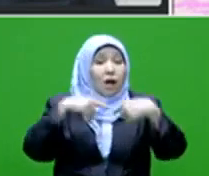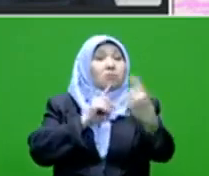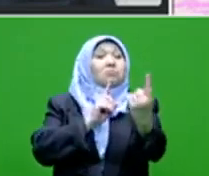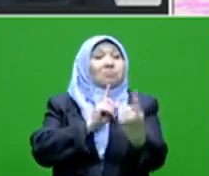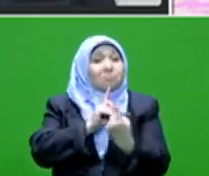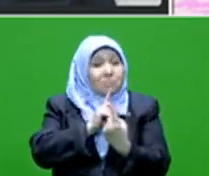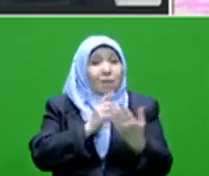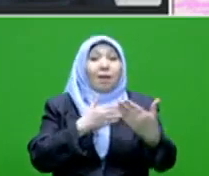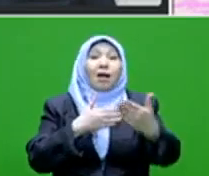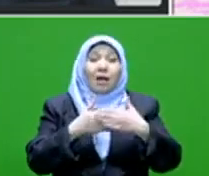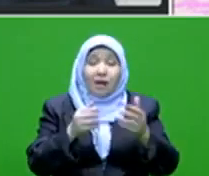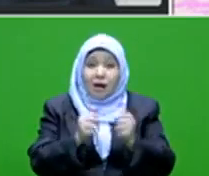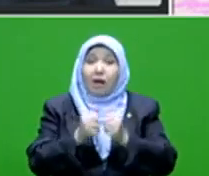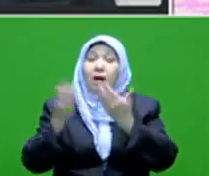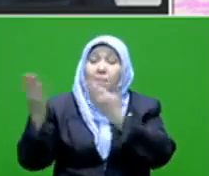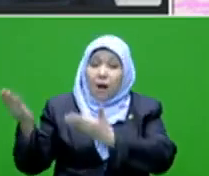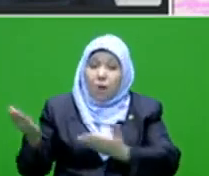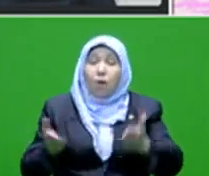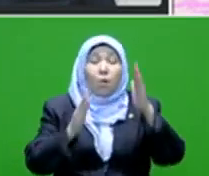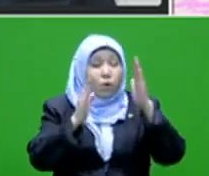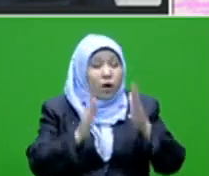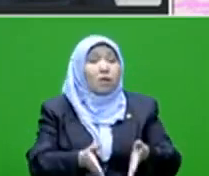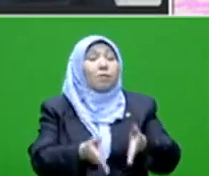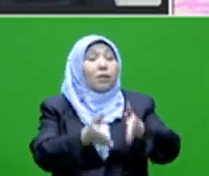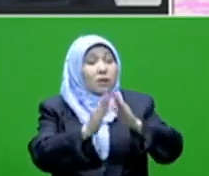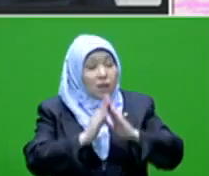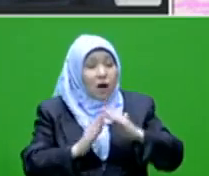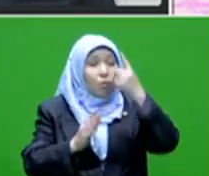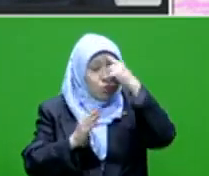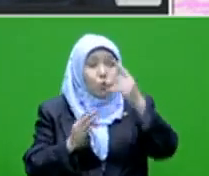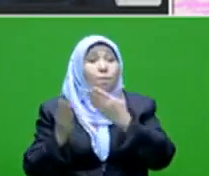dan bawa orang yang dia minta untuk bawa.